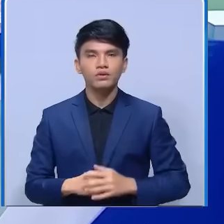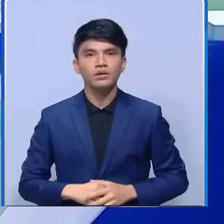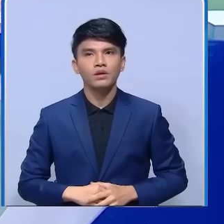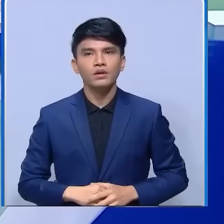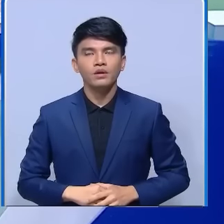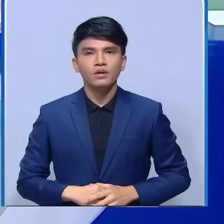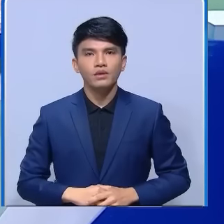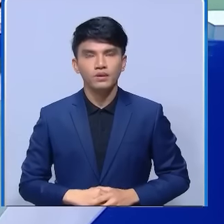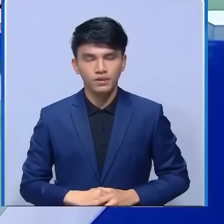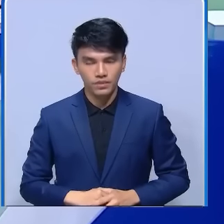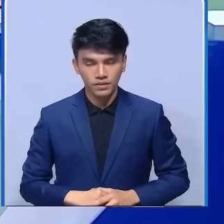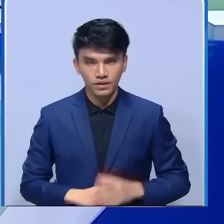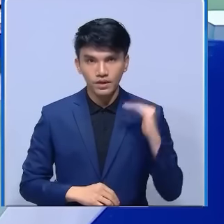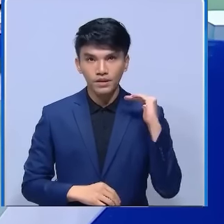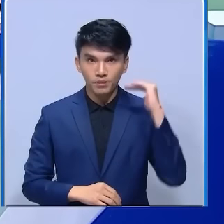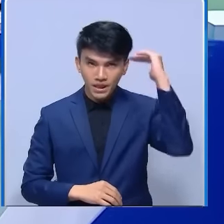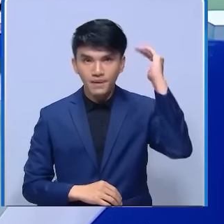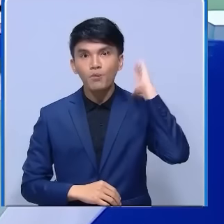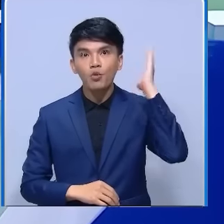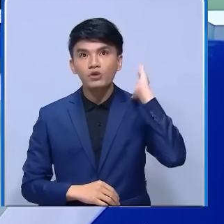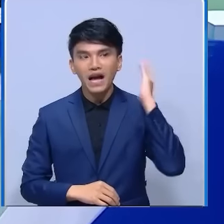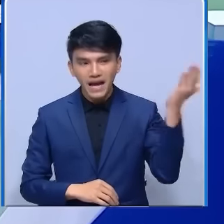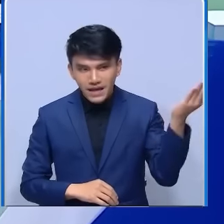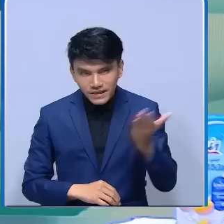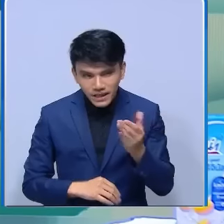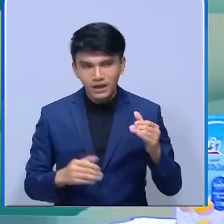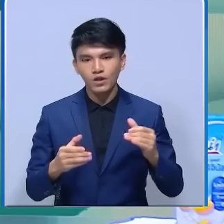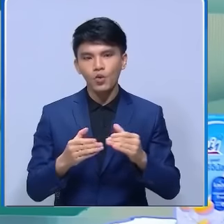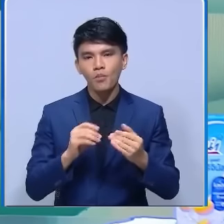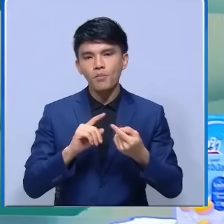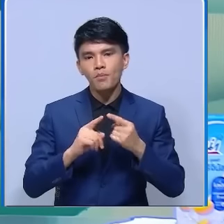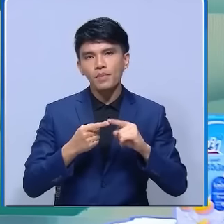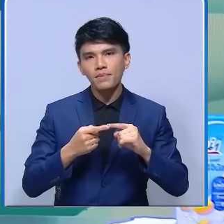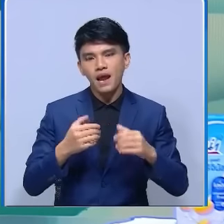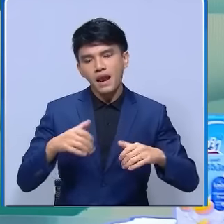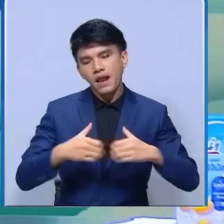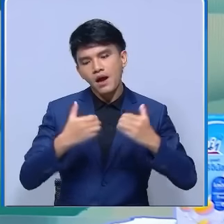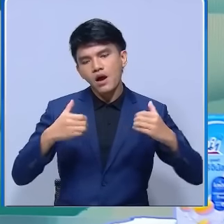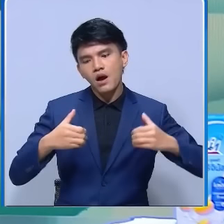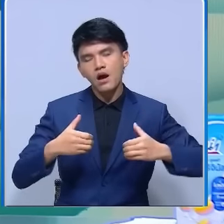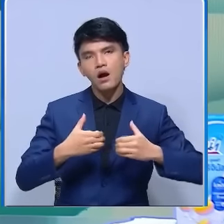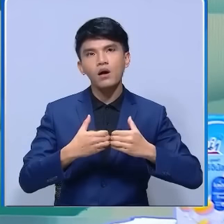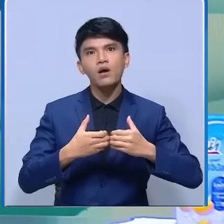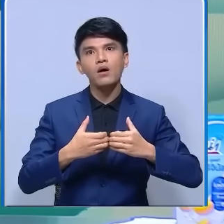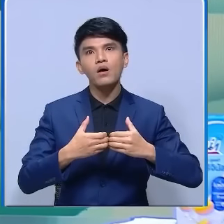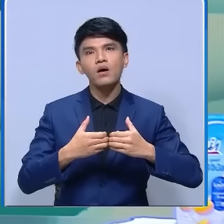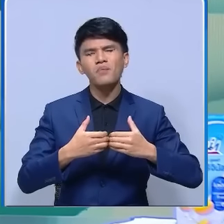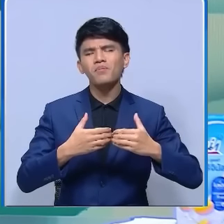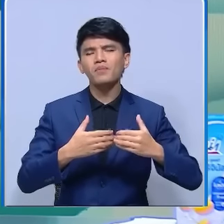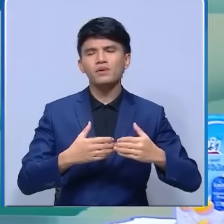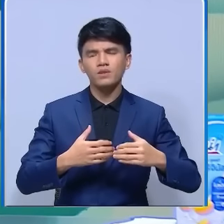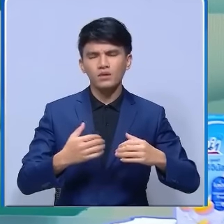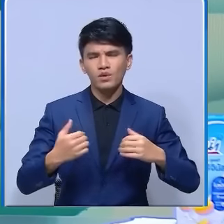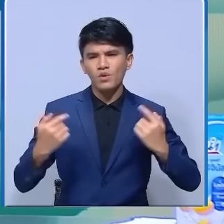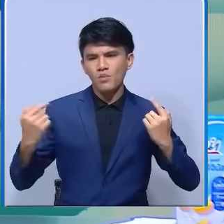ไปดูเรื่องนี้กันหน่อยพี่ชายชวนเพื่อนมาดื่มฉลองวันเกิดย้อนหลังเจอกลุ่มวัยรุ่นบุกมาหาเรื่องน้องชายถึงในบ้านพี่ชายก็เลยออกไปไล่กลุ่มวัยรุ่นปรากฏ